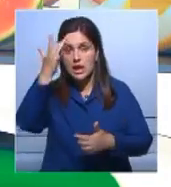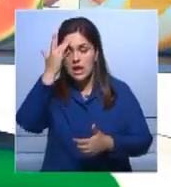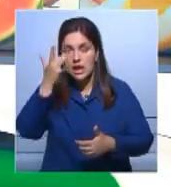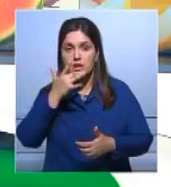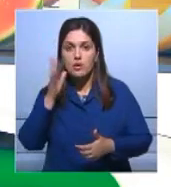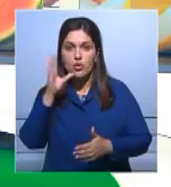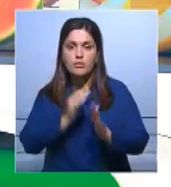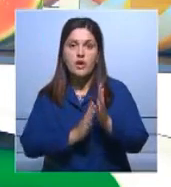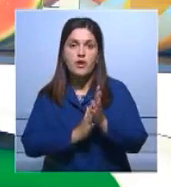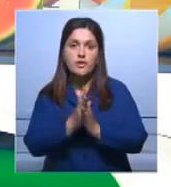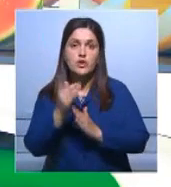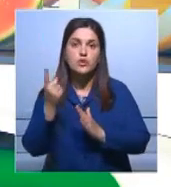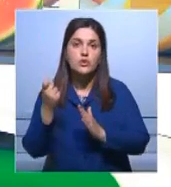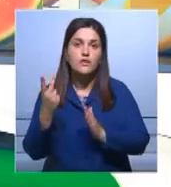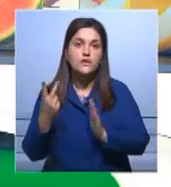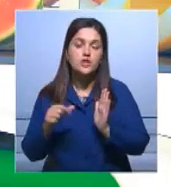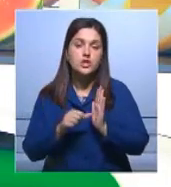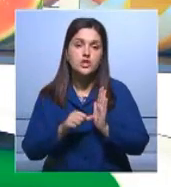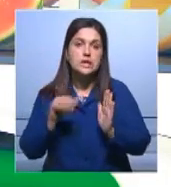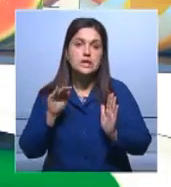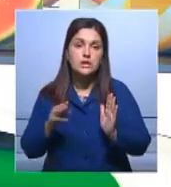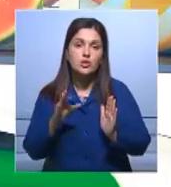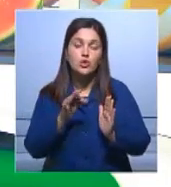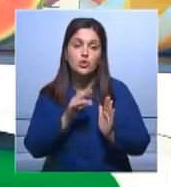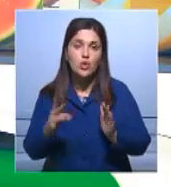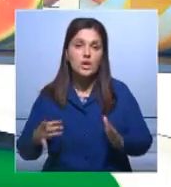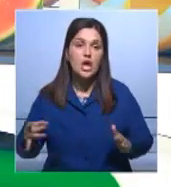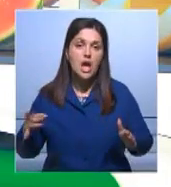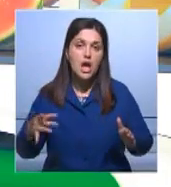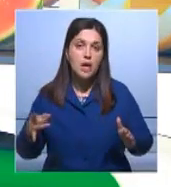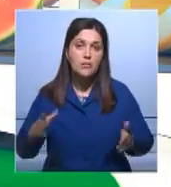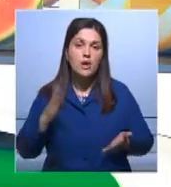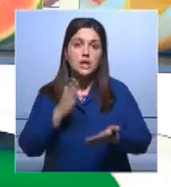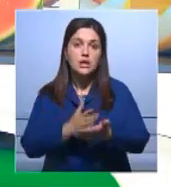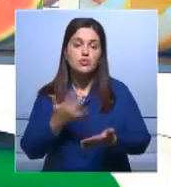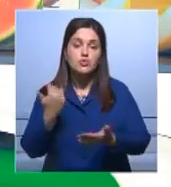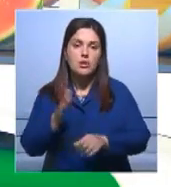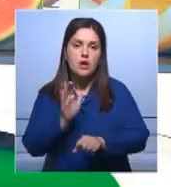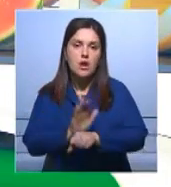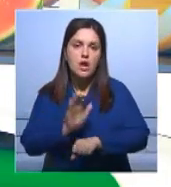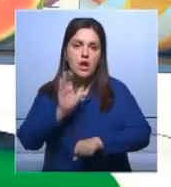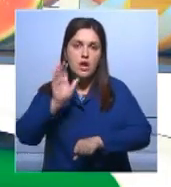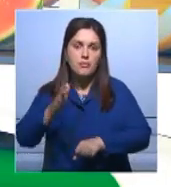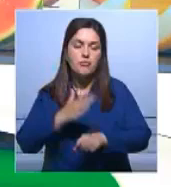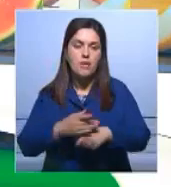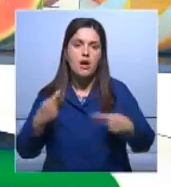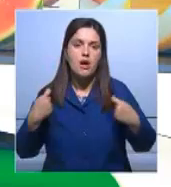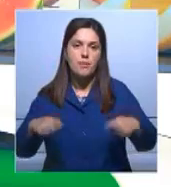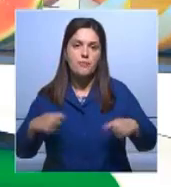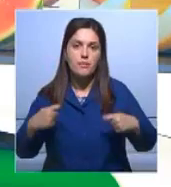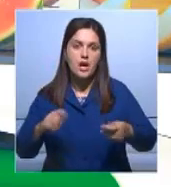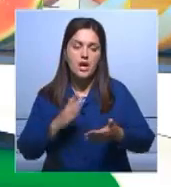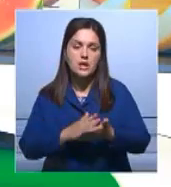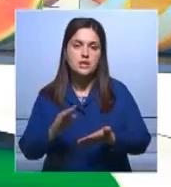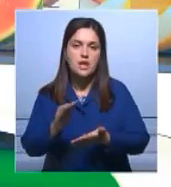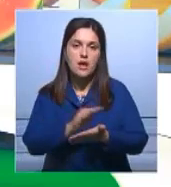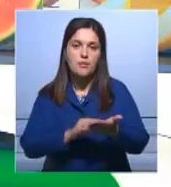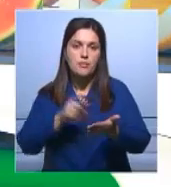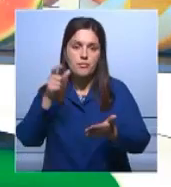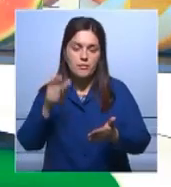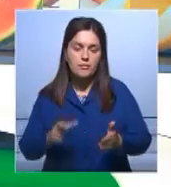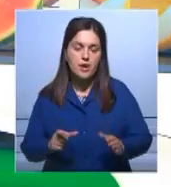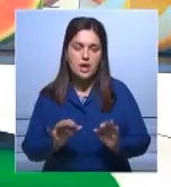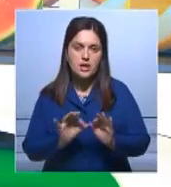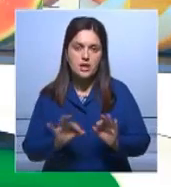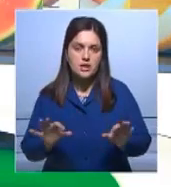лета им удалось вырастить свыше 126 тысяч тонн бахчевых. Арбузы и дыни уже отправляют на рынки соседних стран.